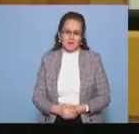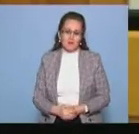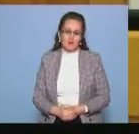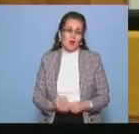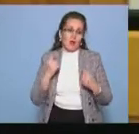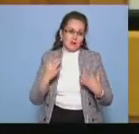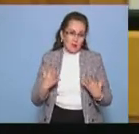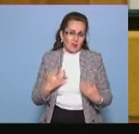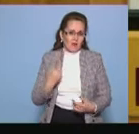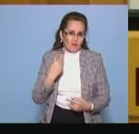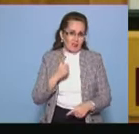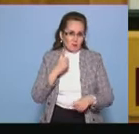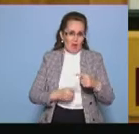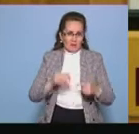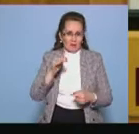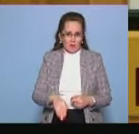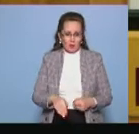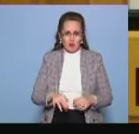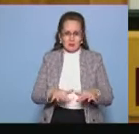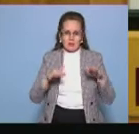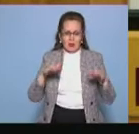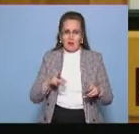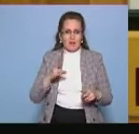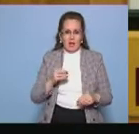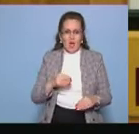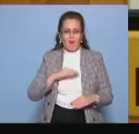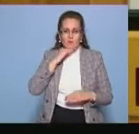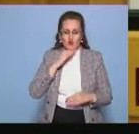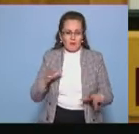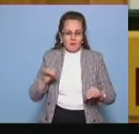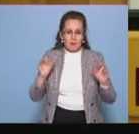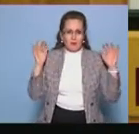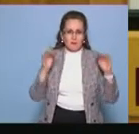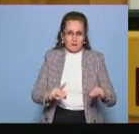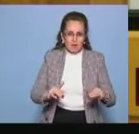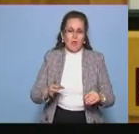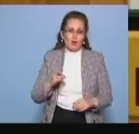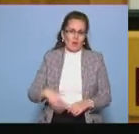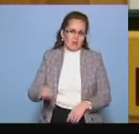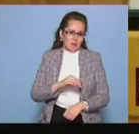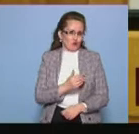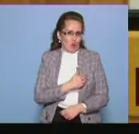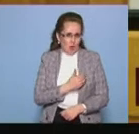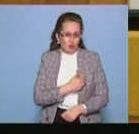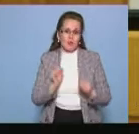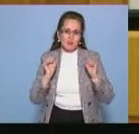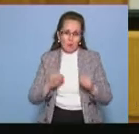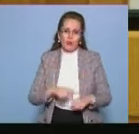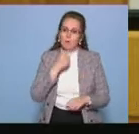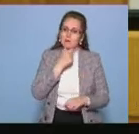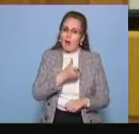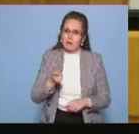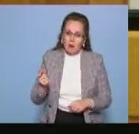Естественно, что 2500 зрителей не умещают в себя абсолютно все население республики, но все желающие смогут